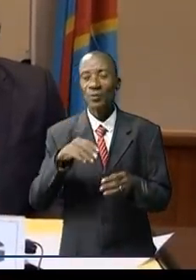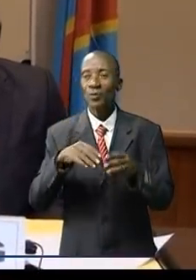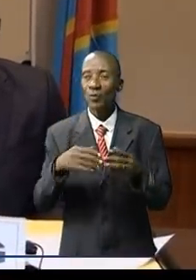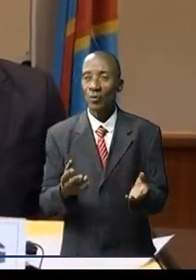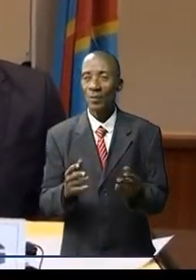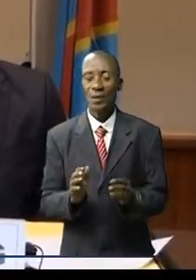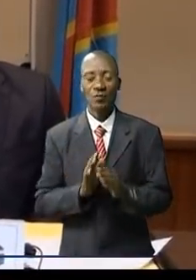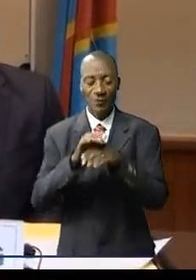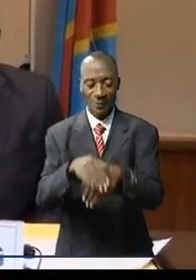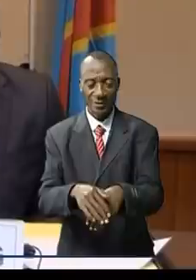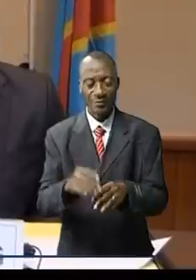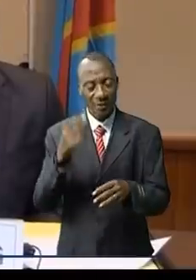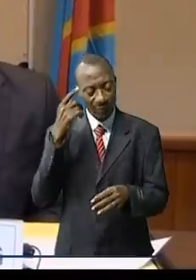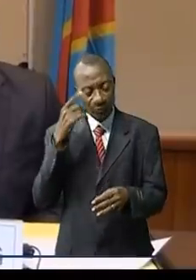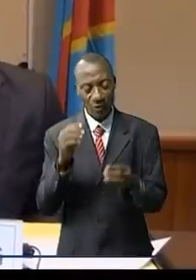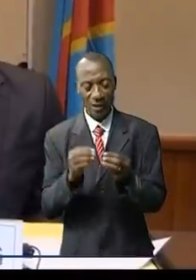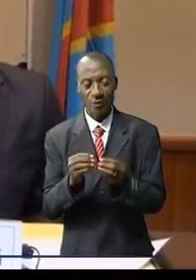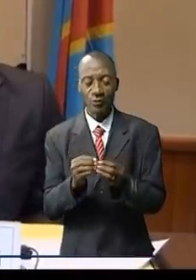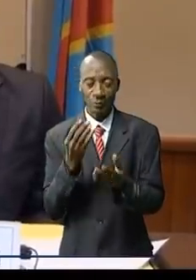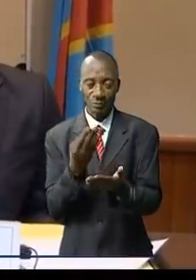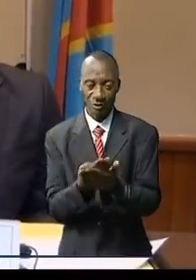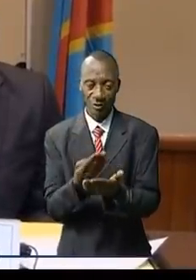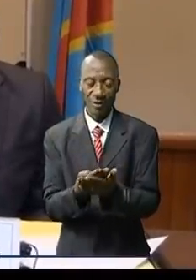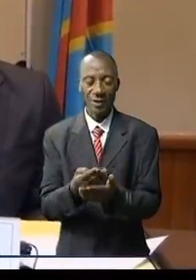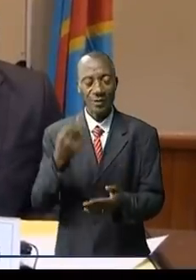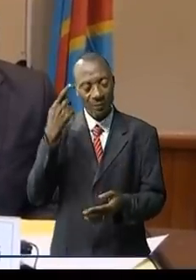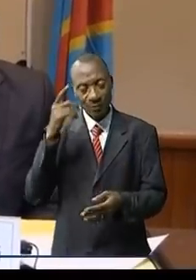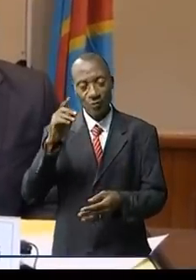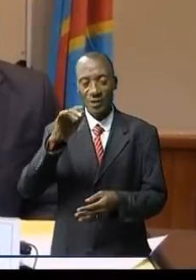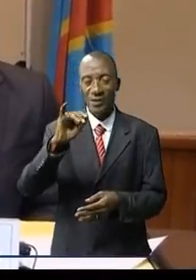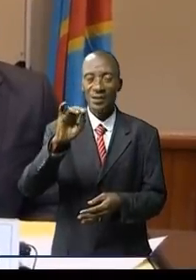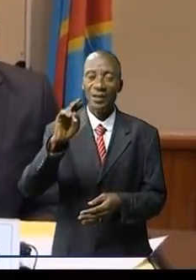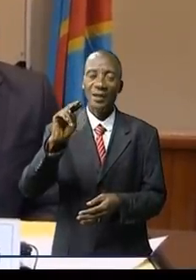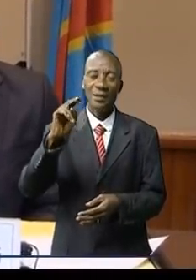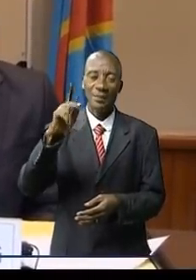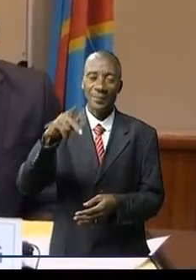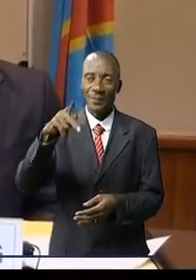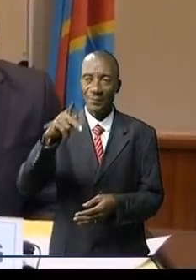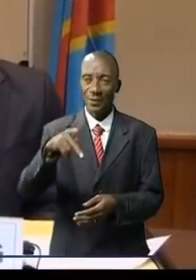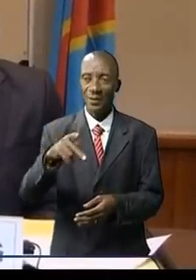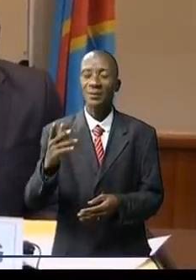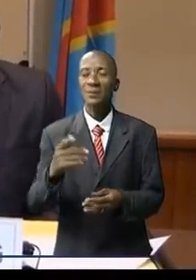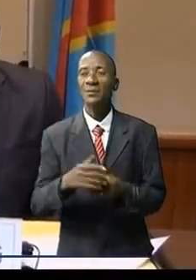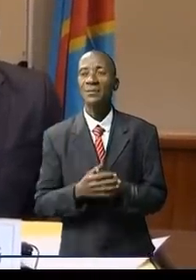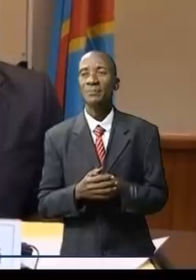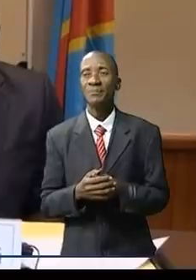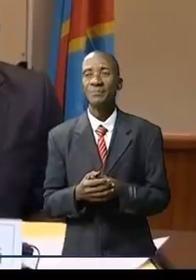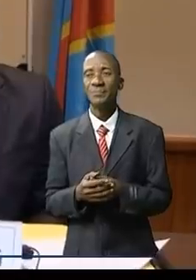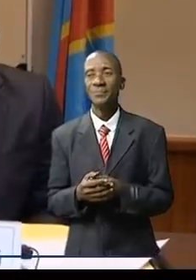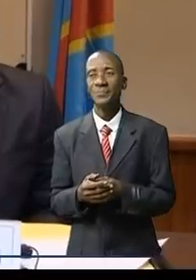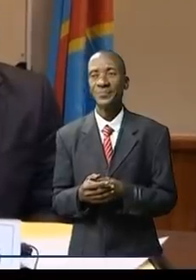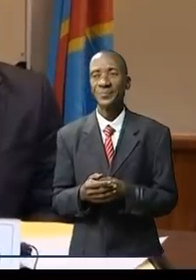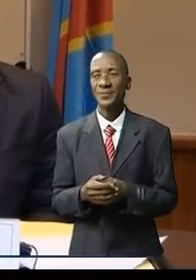y relatives, afin de matérialiser notre vision par la mise en œuvre de toutes les actions